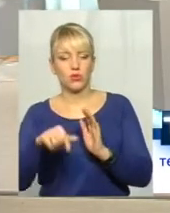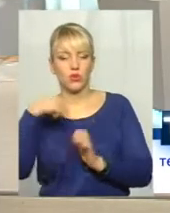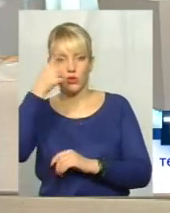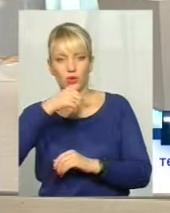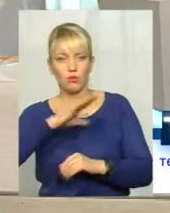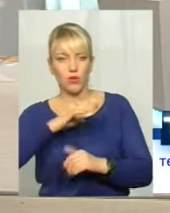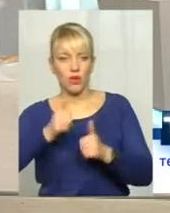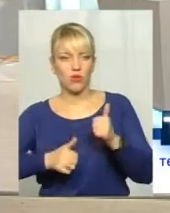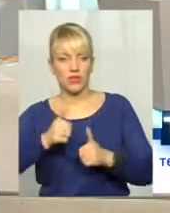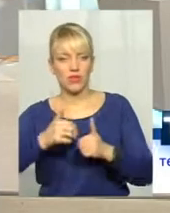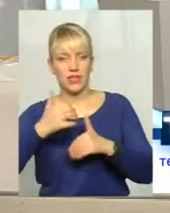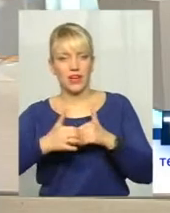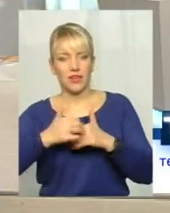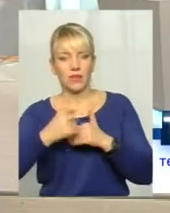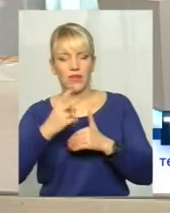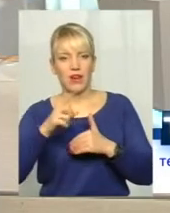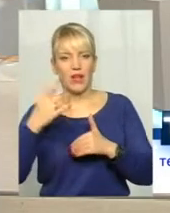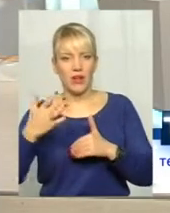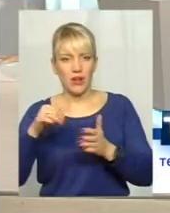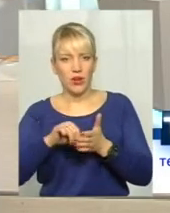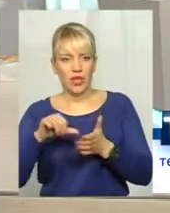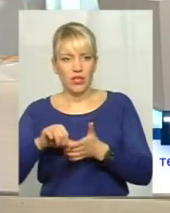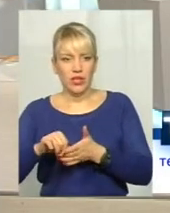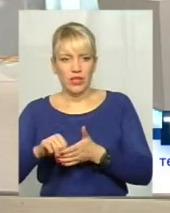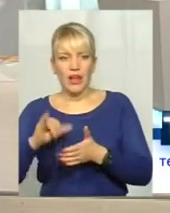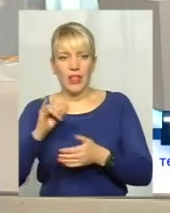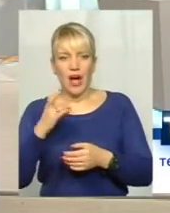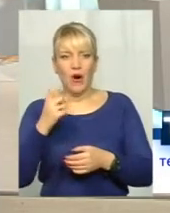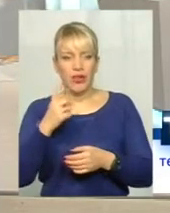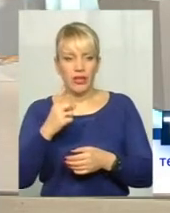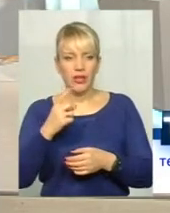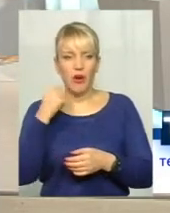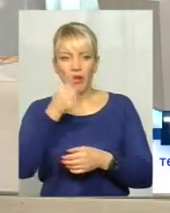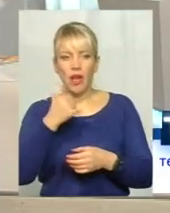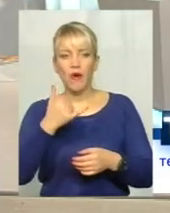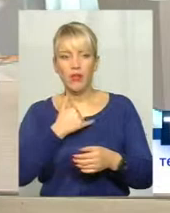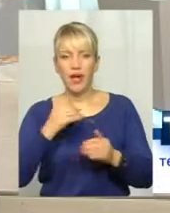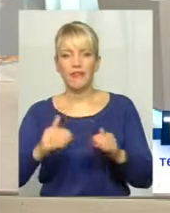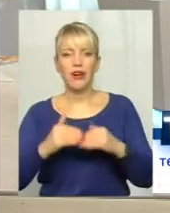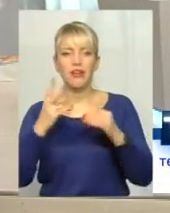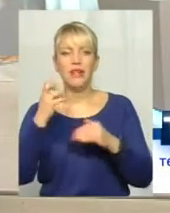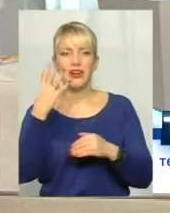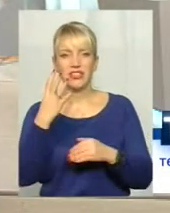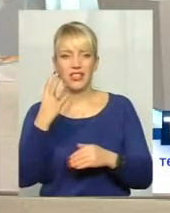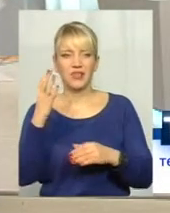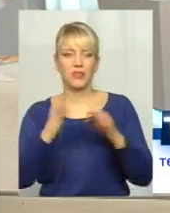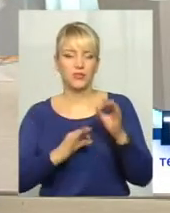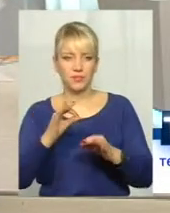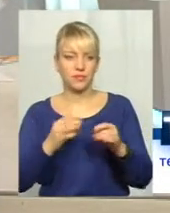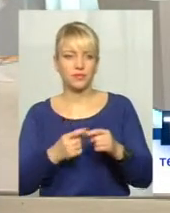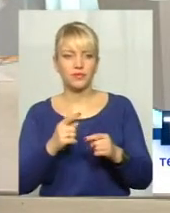була конкуренція в середньому 2,5 учасника, ну якщо там слідкувати, на один лот. Вона вже виросла до 4 учасників в середньому.